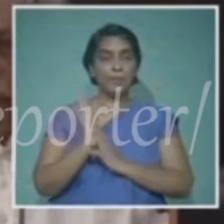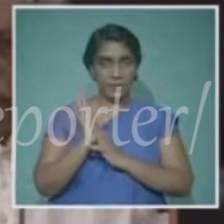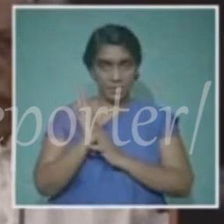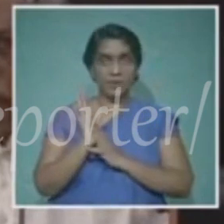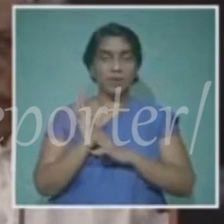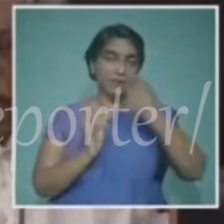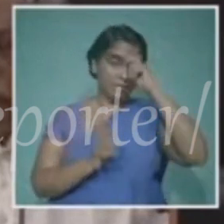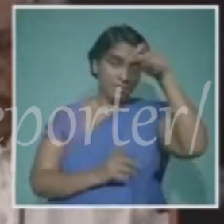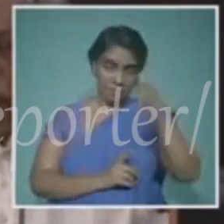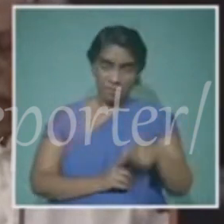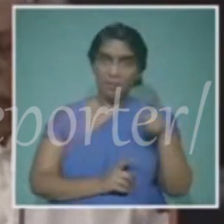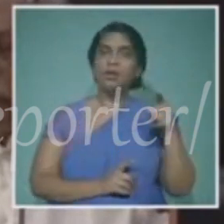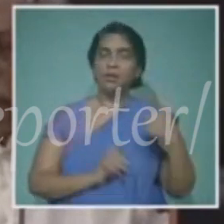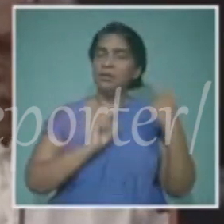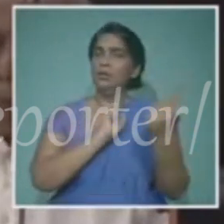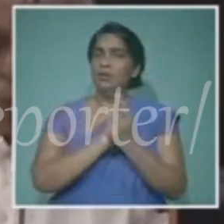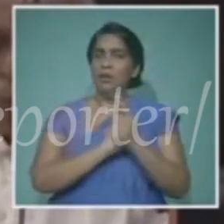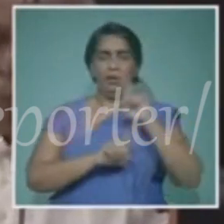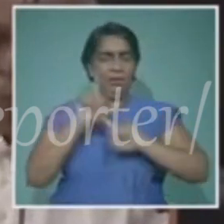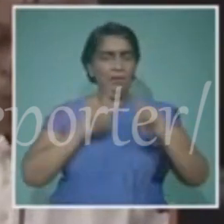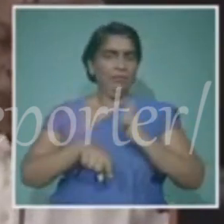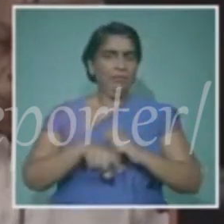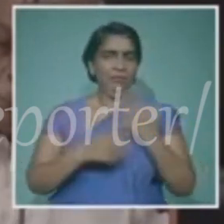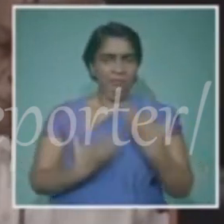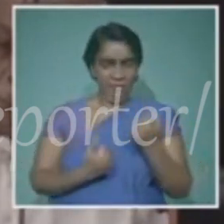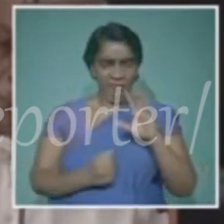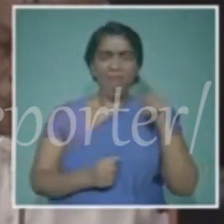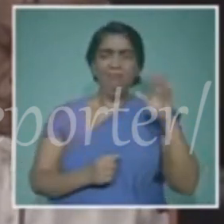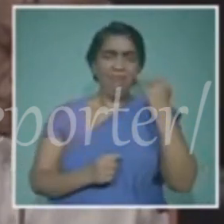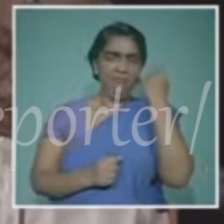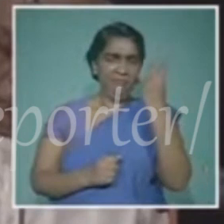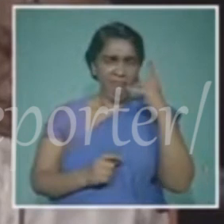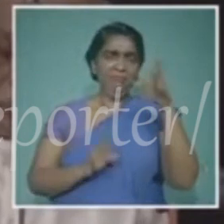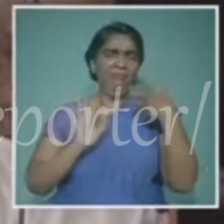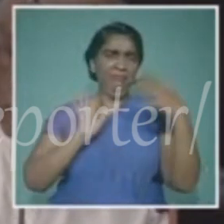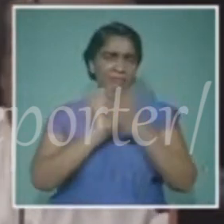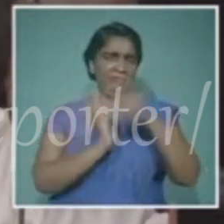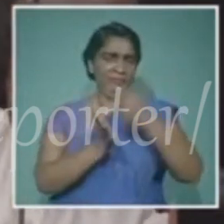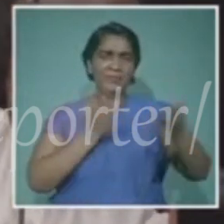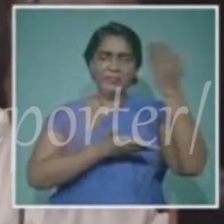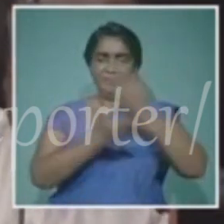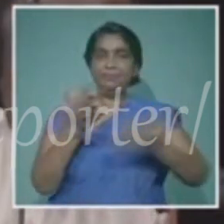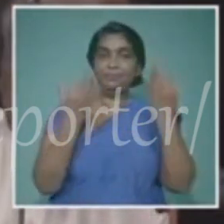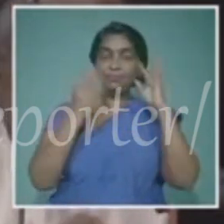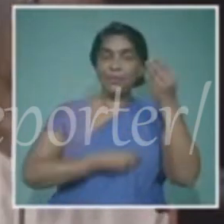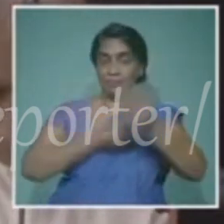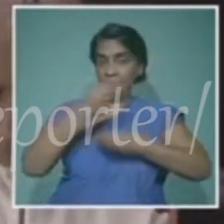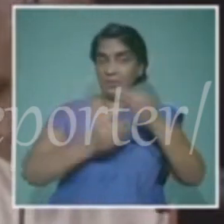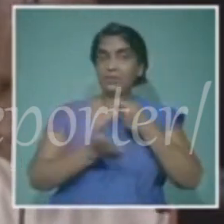ෂෙන්ලෝන් මහත්මයා සමග සාකච්ඡා කරන්න අවස්ථාවක් මට ලැබුණා. සිංගප්පූරුව සමග පස්සම් කර ඇති නිදහස් වෙළඳ